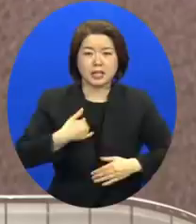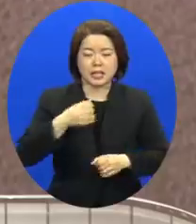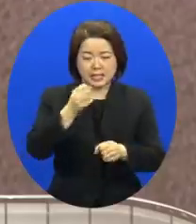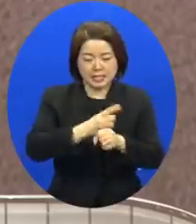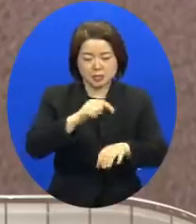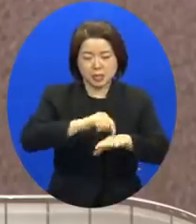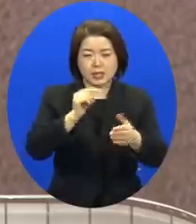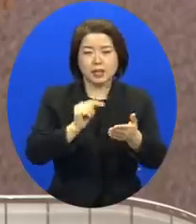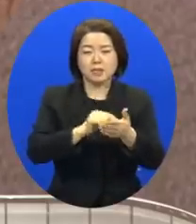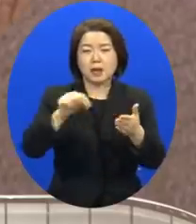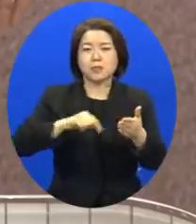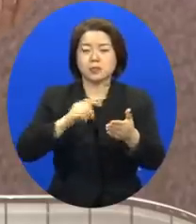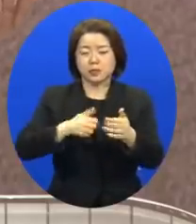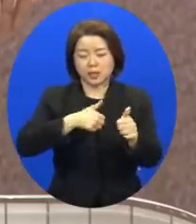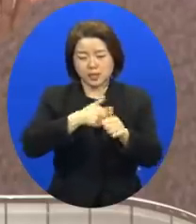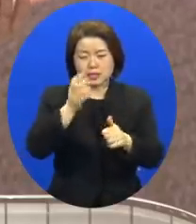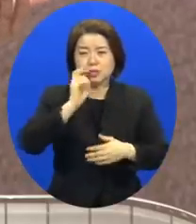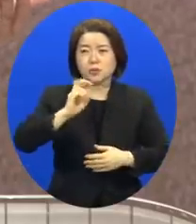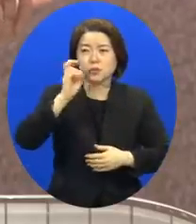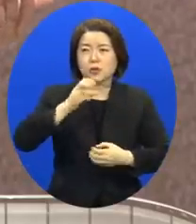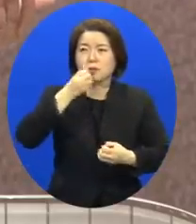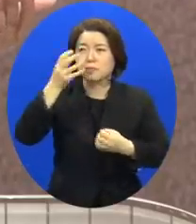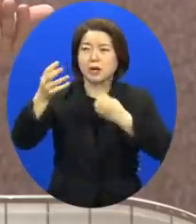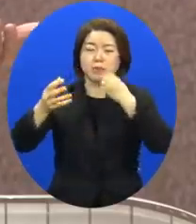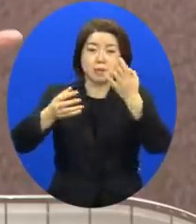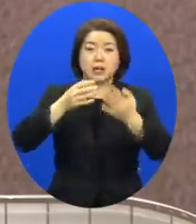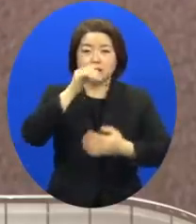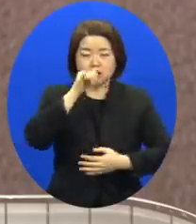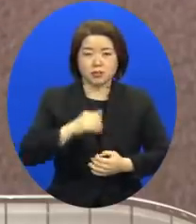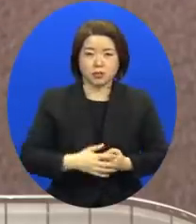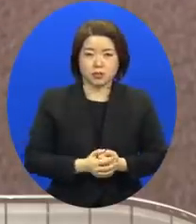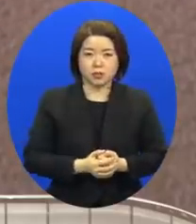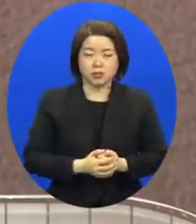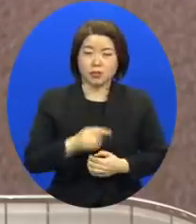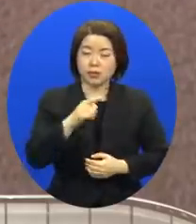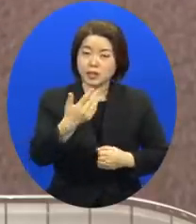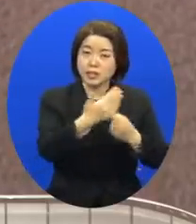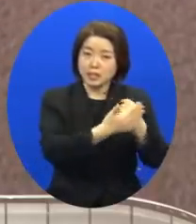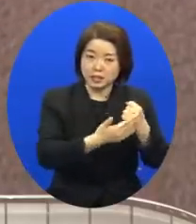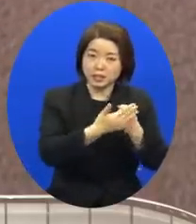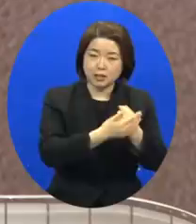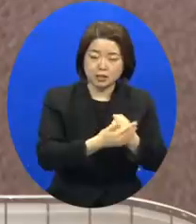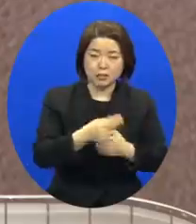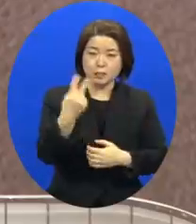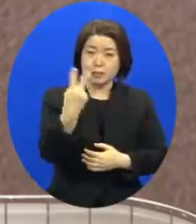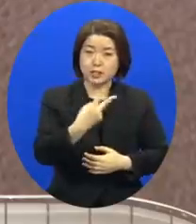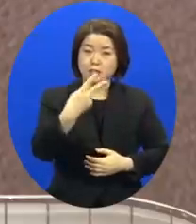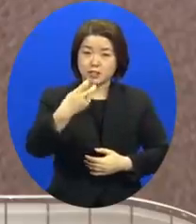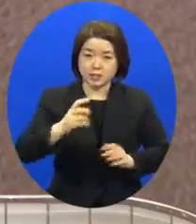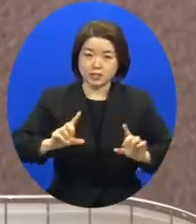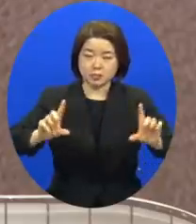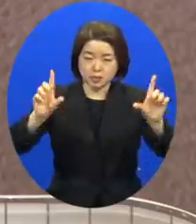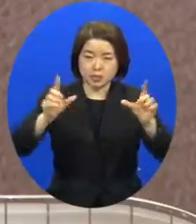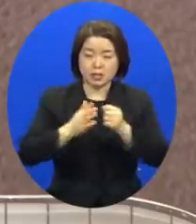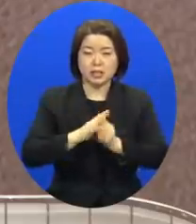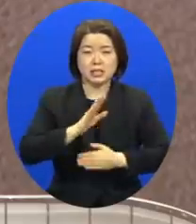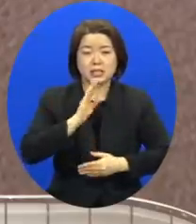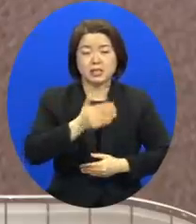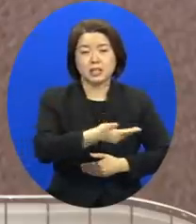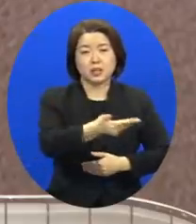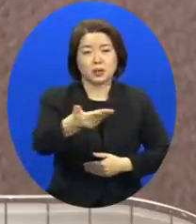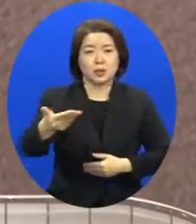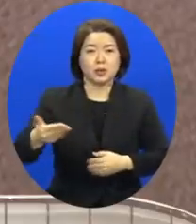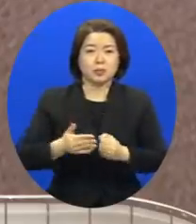승리의 노래가 터져 나오게 됩니다 이 은혜를 2020년에는 실제로 여러분이